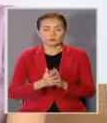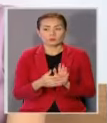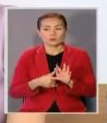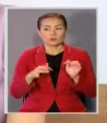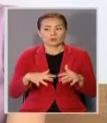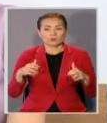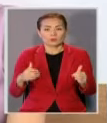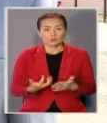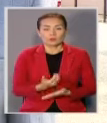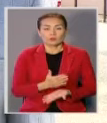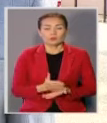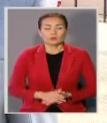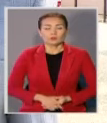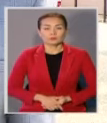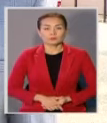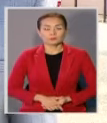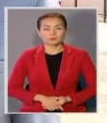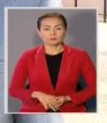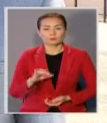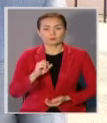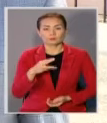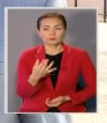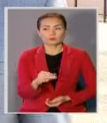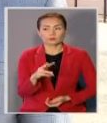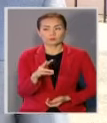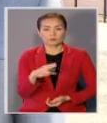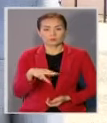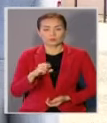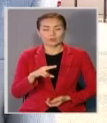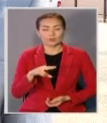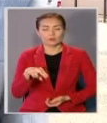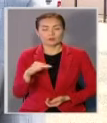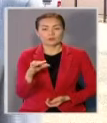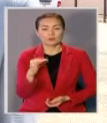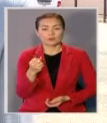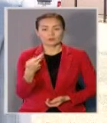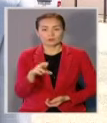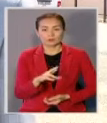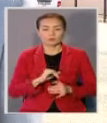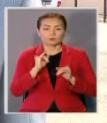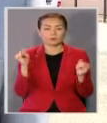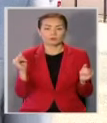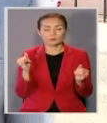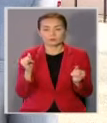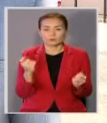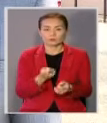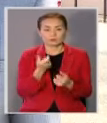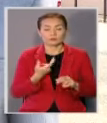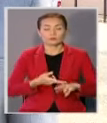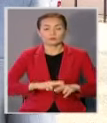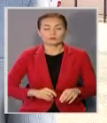іс шешімін тапқан. Жалпы Исатай ауданында медиация жұмысы қарқынды дамып келе жатыр деп айта алмаймыз.